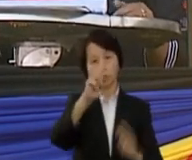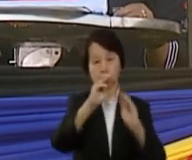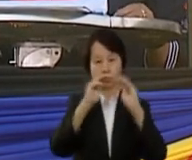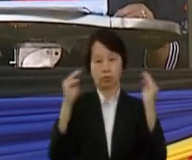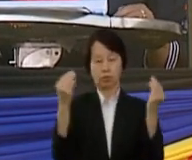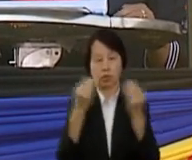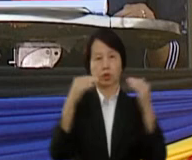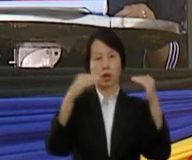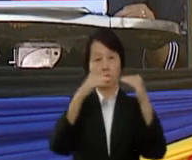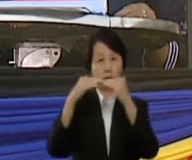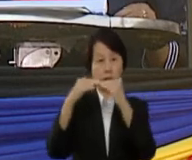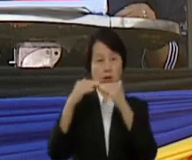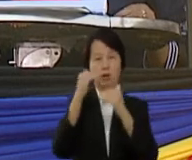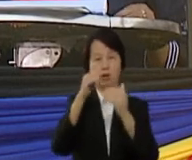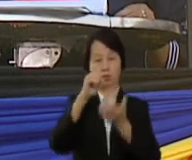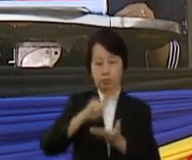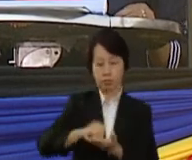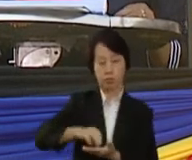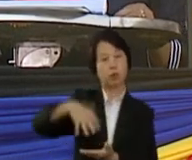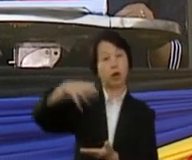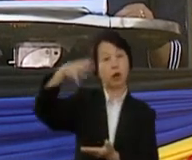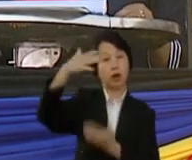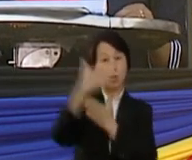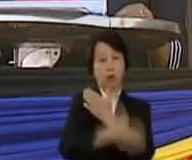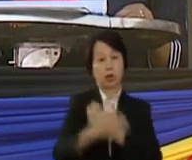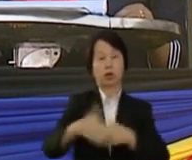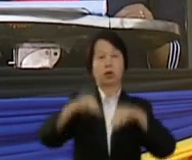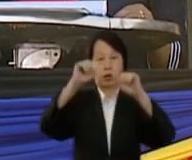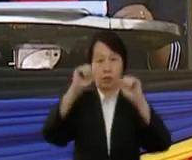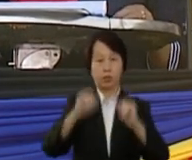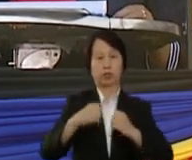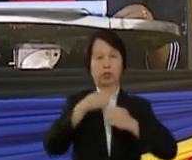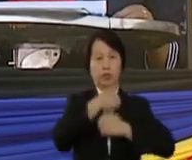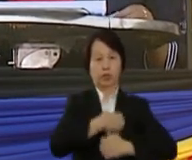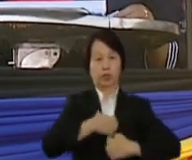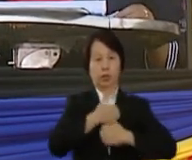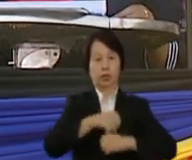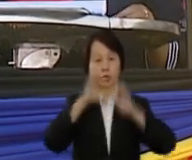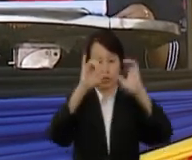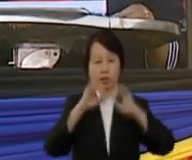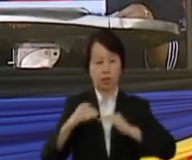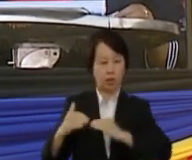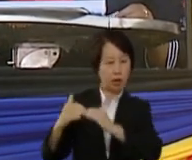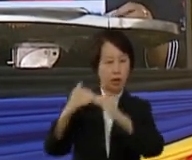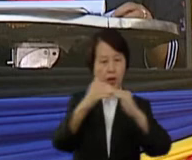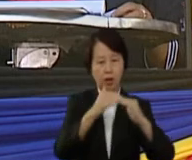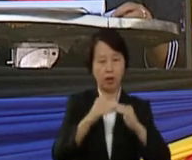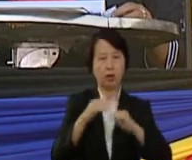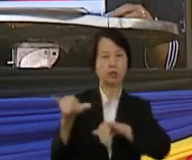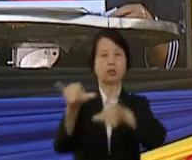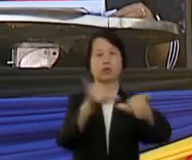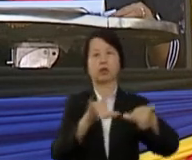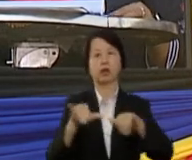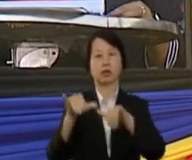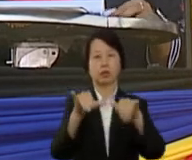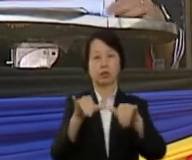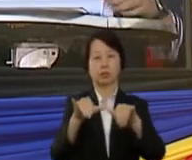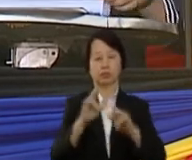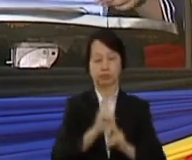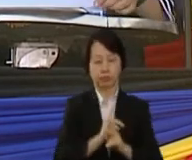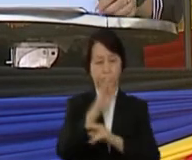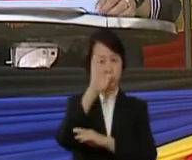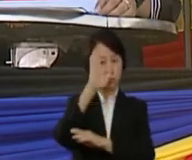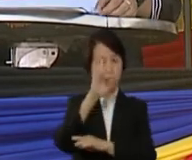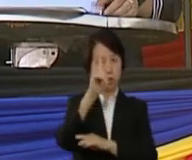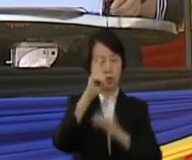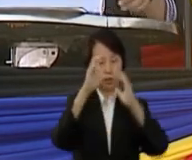masyarakat yang adil di mana kemakmuran negara akan dapat dinikmati secara adil dan saksama. Menjamin